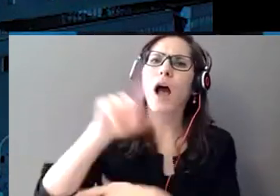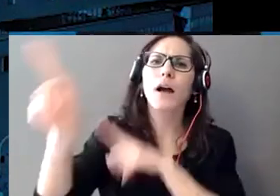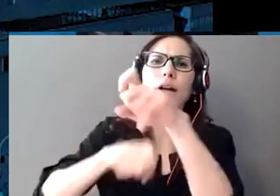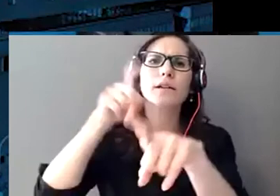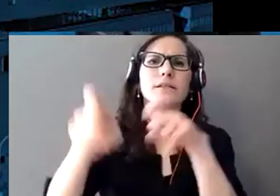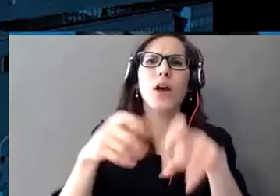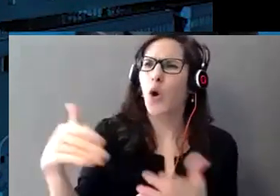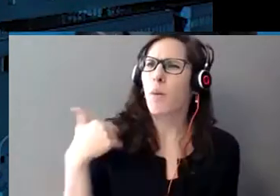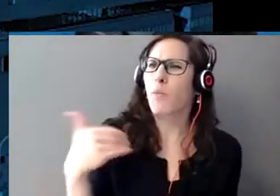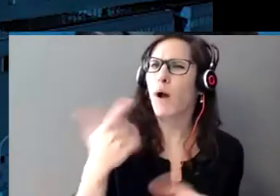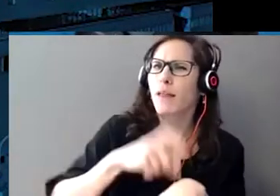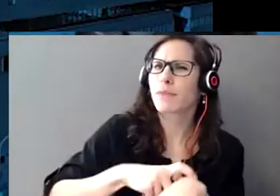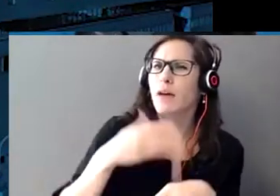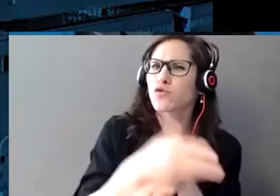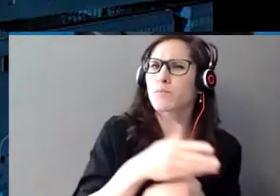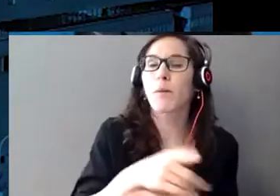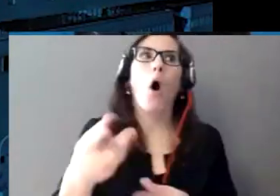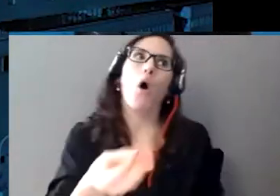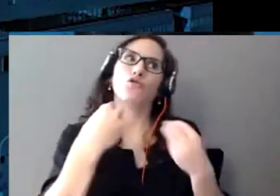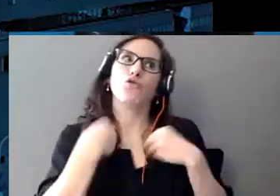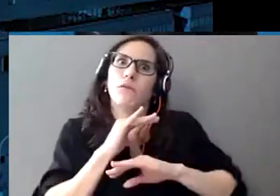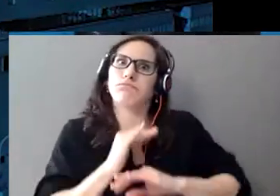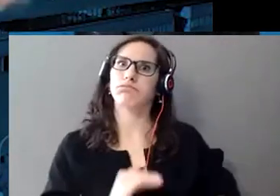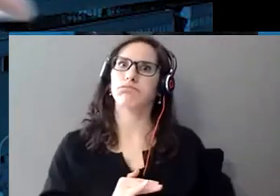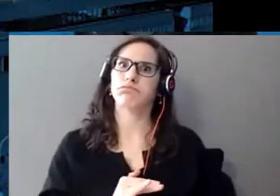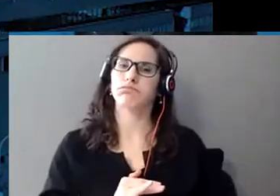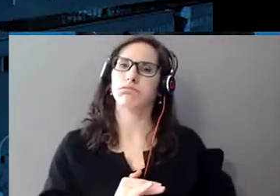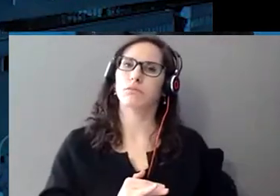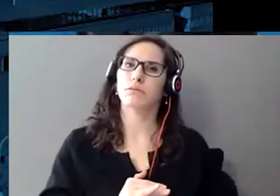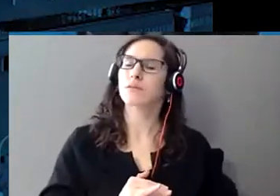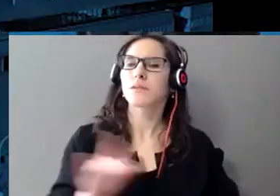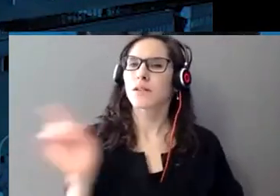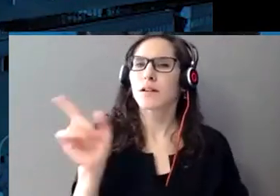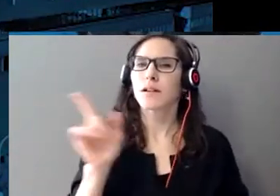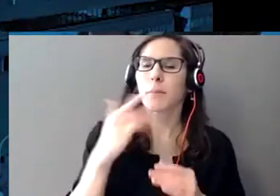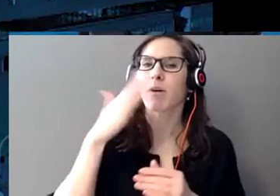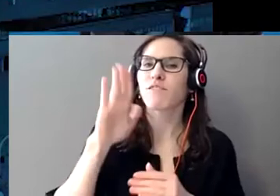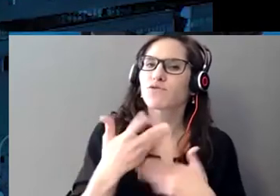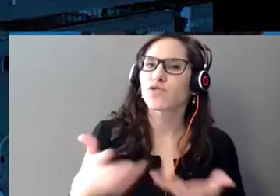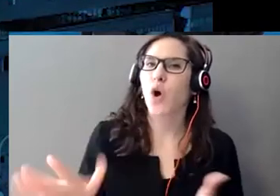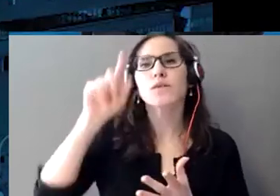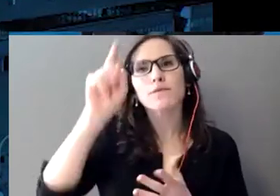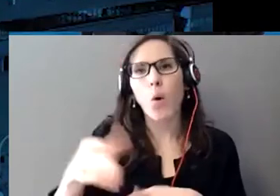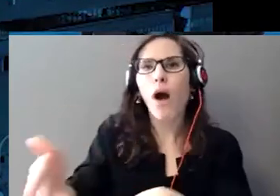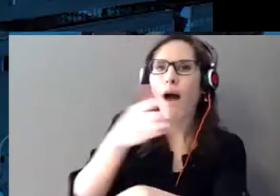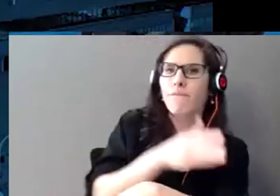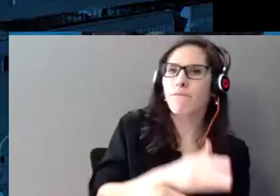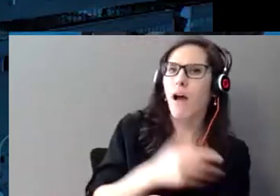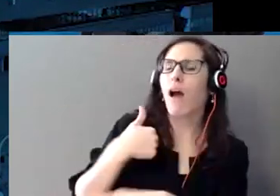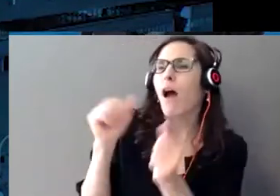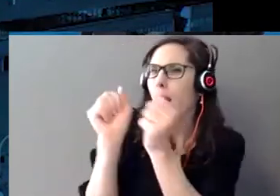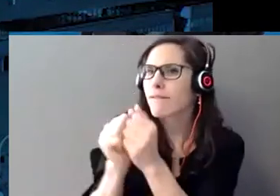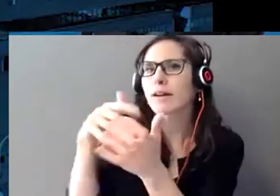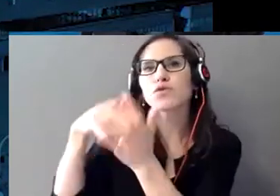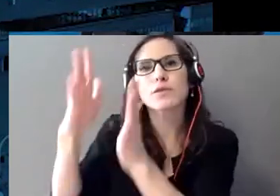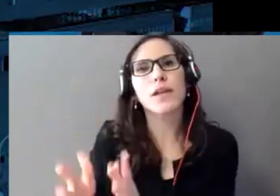me rassure je ne travaille pas sur la bonne chose je dois travailler en amont à accompagner l'étudiant avec peut-être une psychoéducatrice